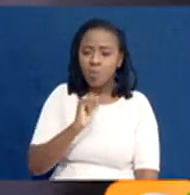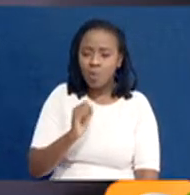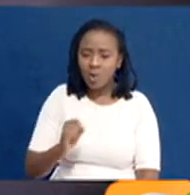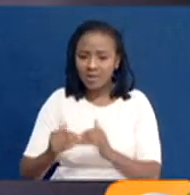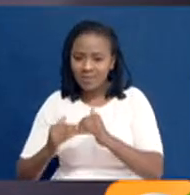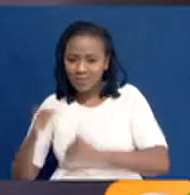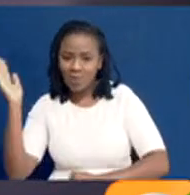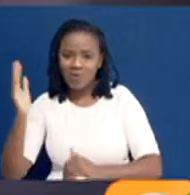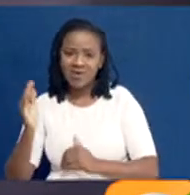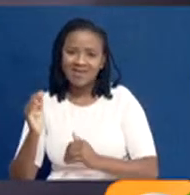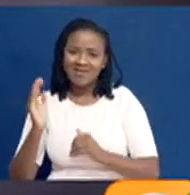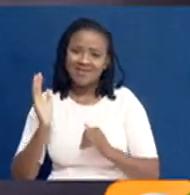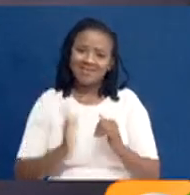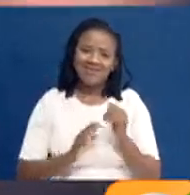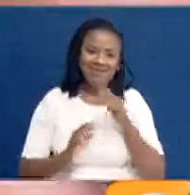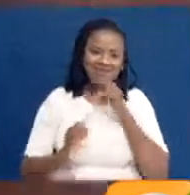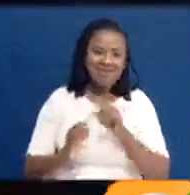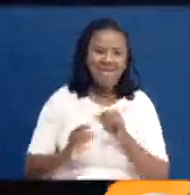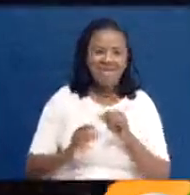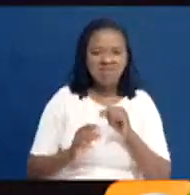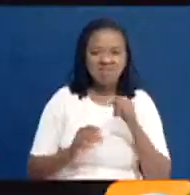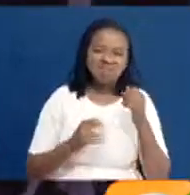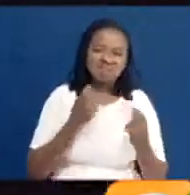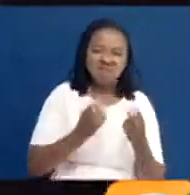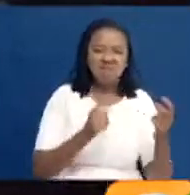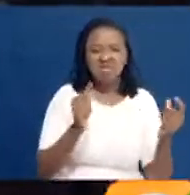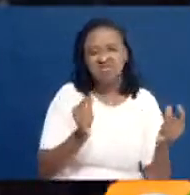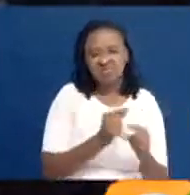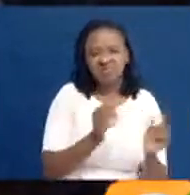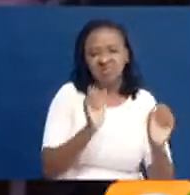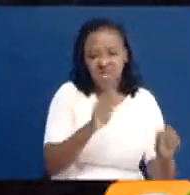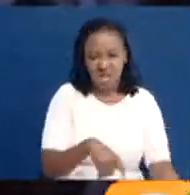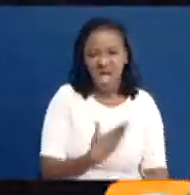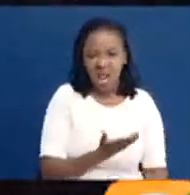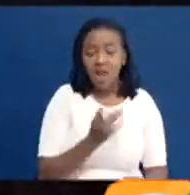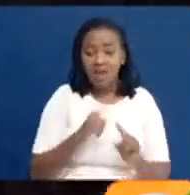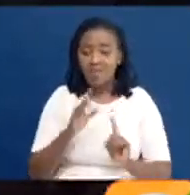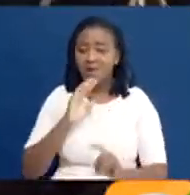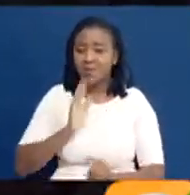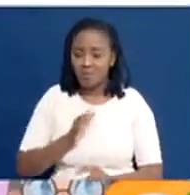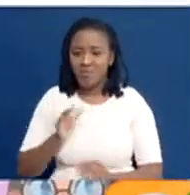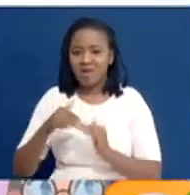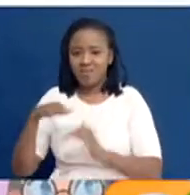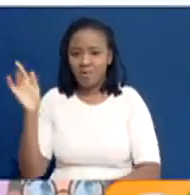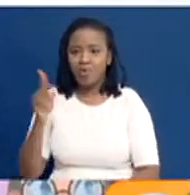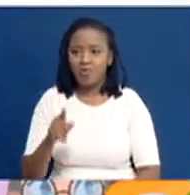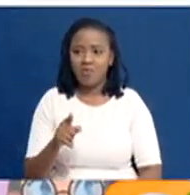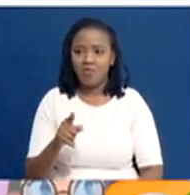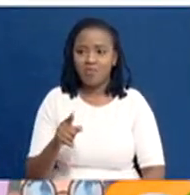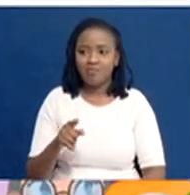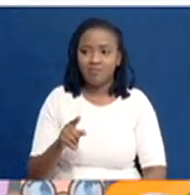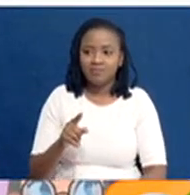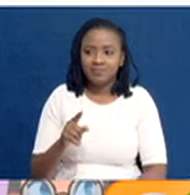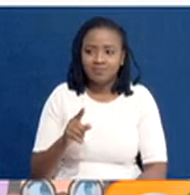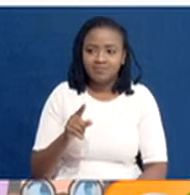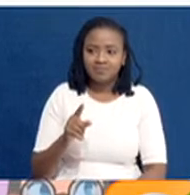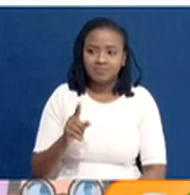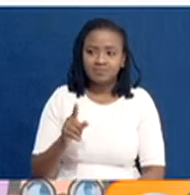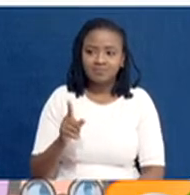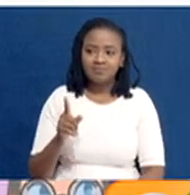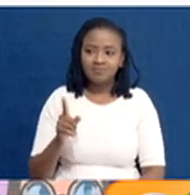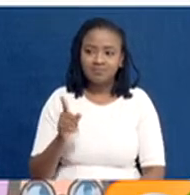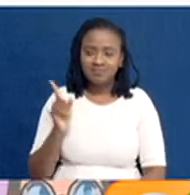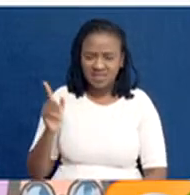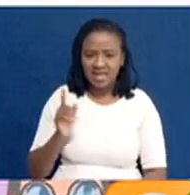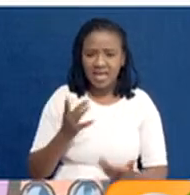kushinda wanaume. Kusahau kila wakati kukitoa ishara ya tatizo hili, lakini imeonekana kwamba ugonjwa huu hujitokeza kwa